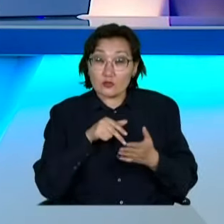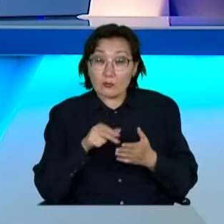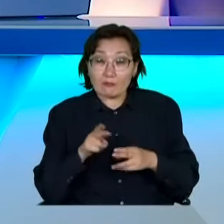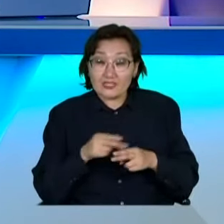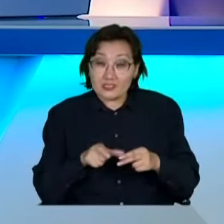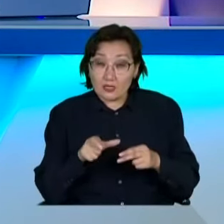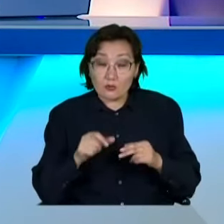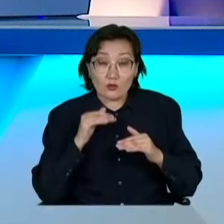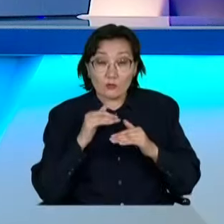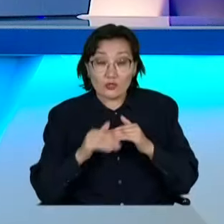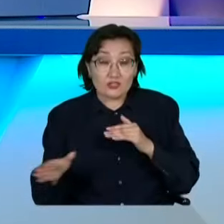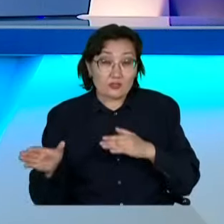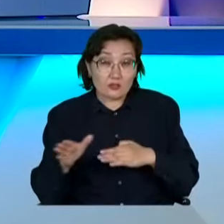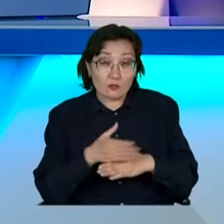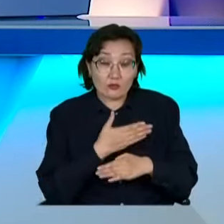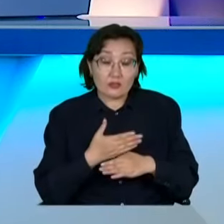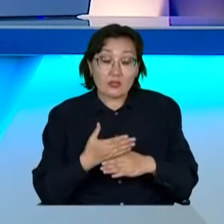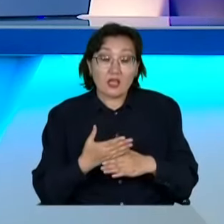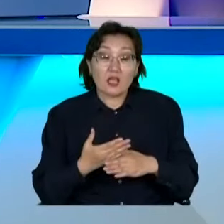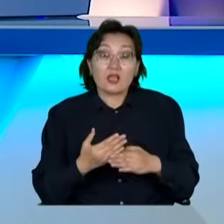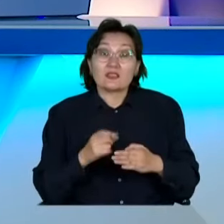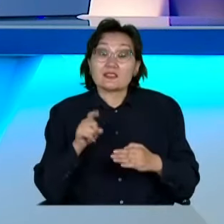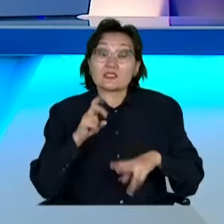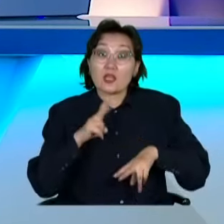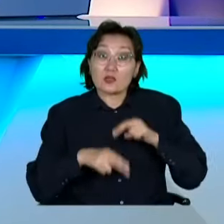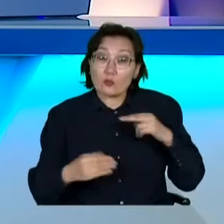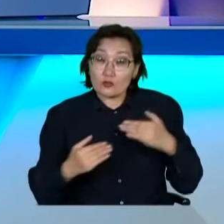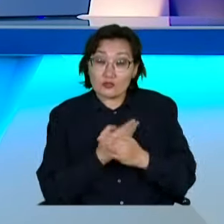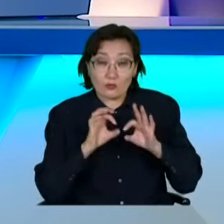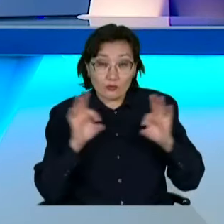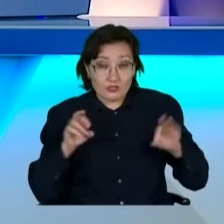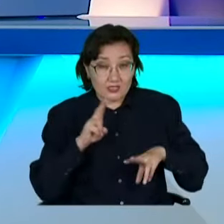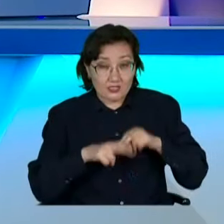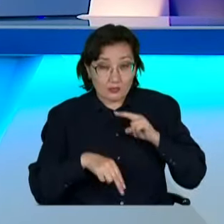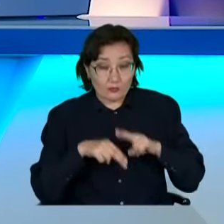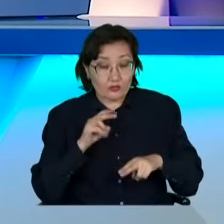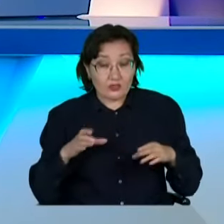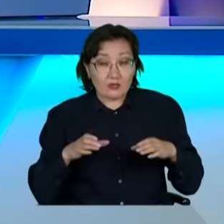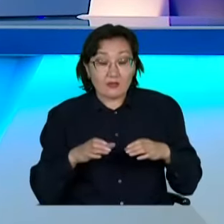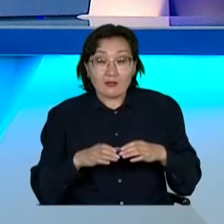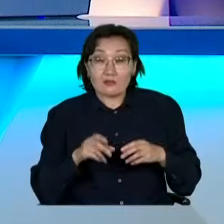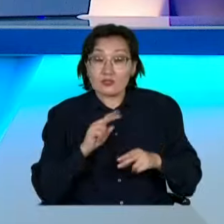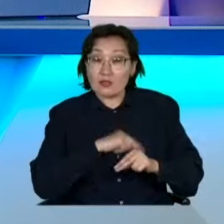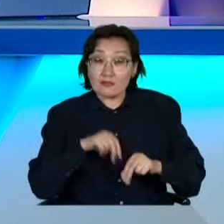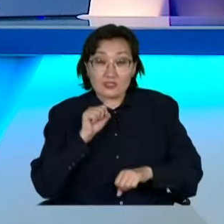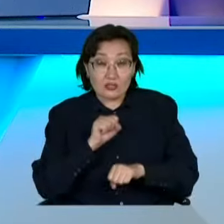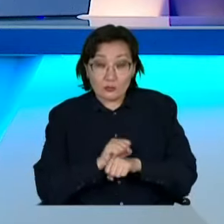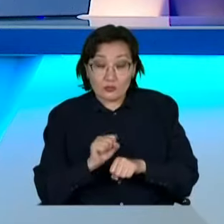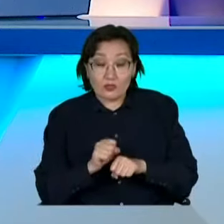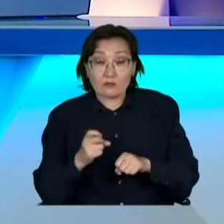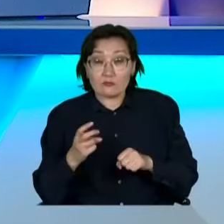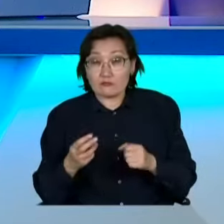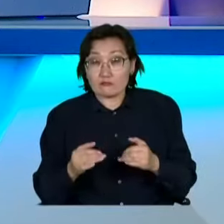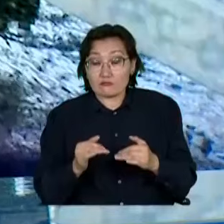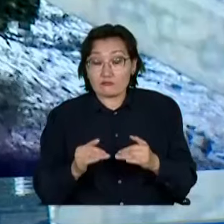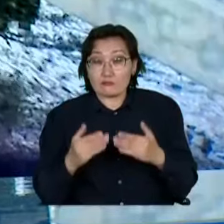бездорожью. Асфальт сняли из-за прокладки новой канализации, но с подрядчиком не заладилось, поэтому работы приостановили на неопределенный